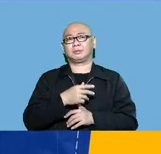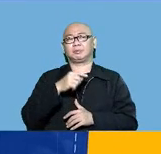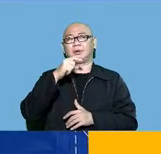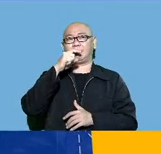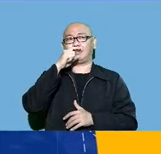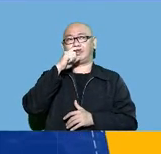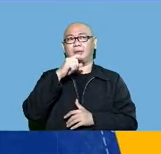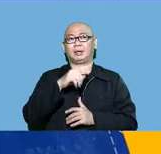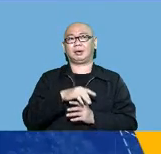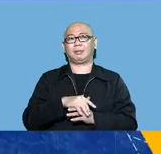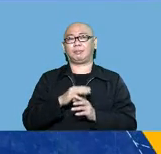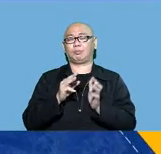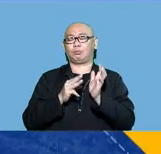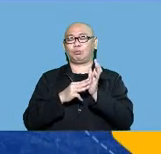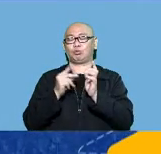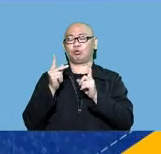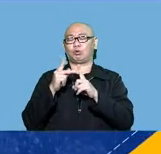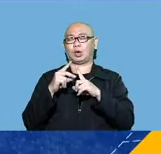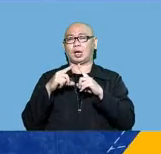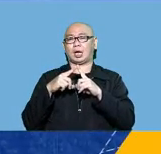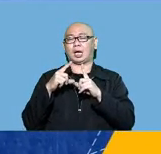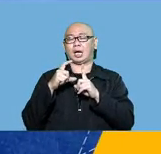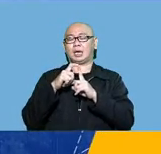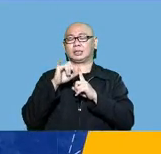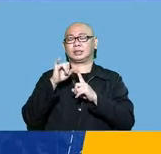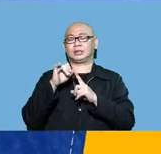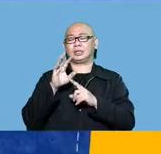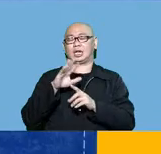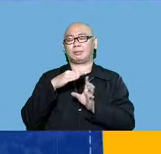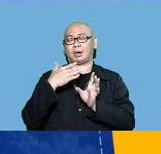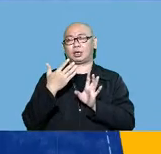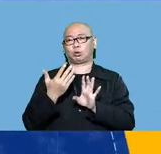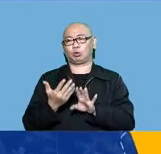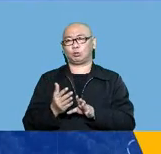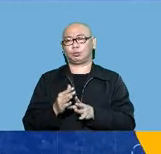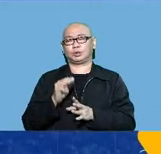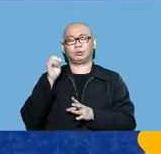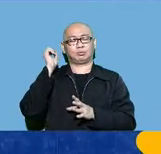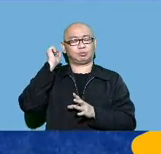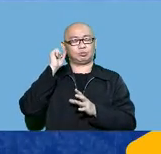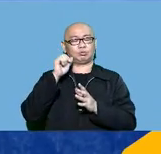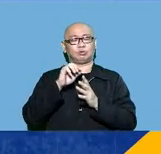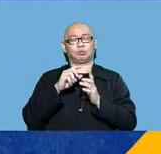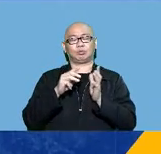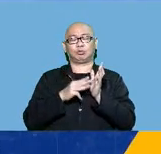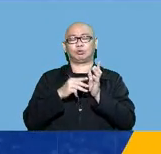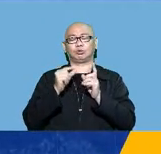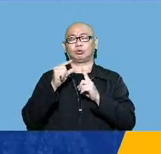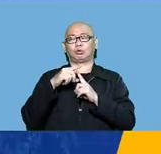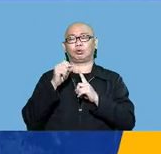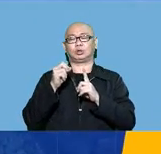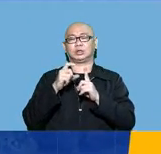Bapak Muhadi almarhum, Ibu Mutrobiyah almarhum,